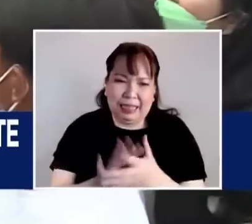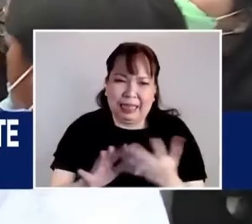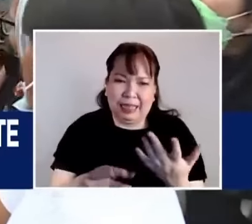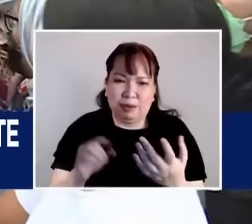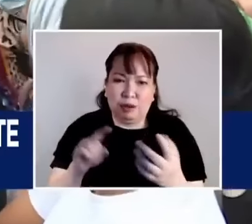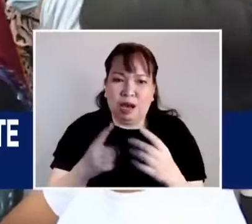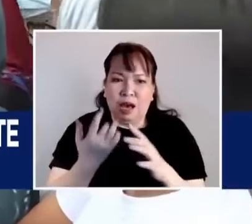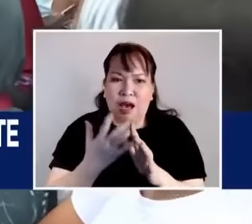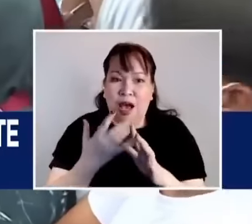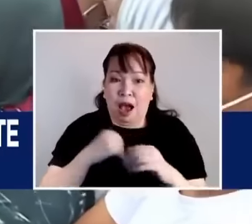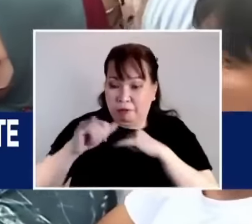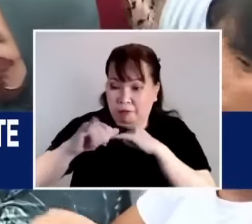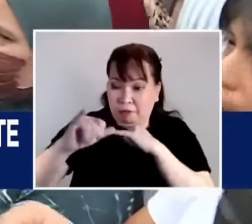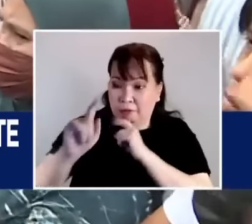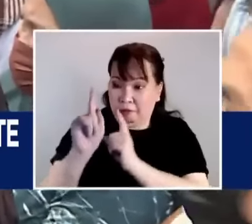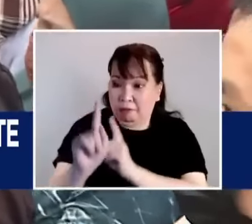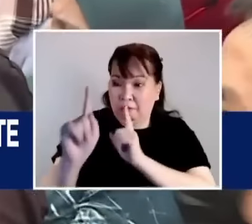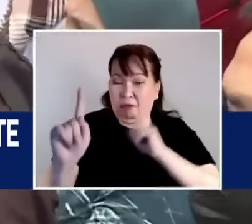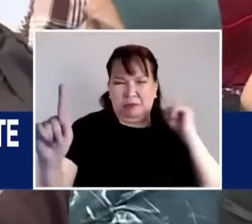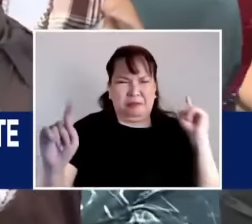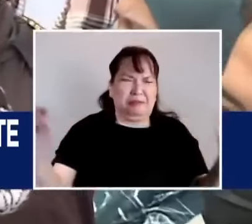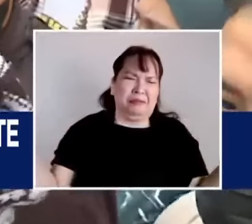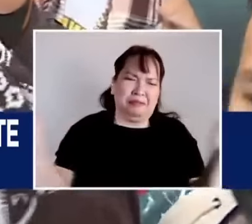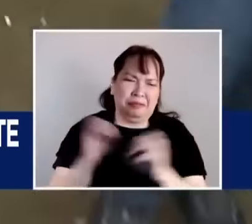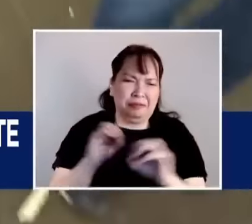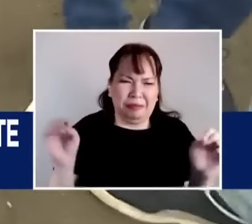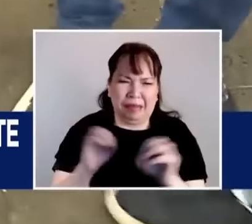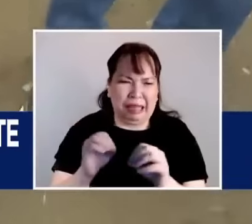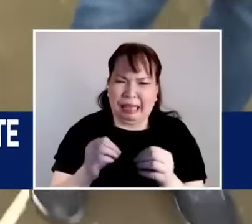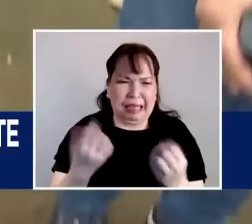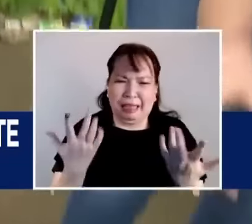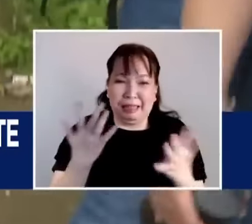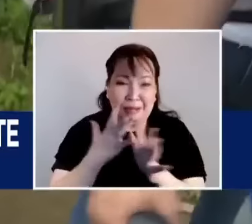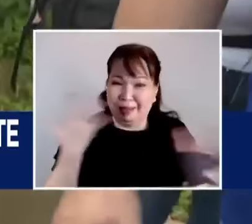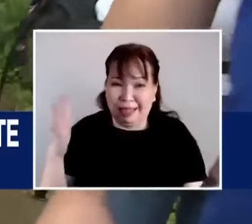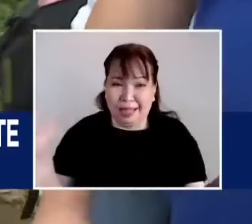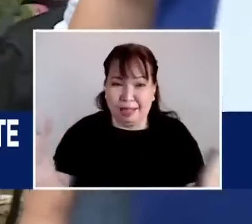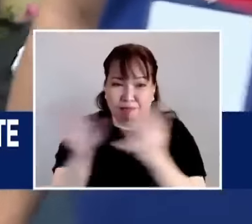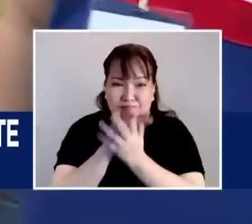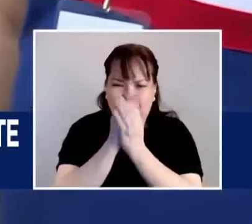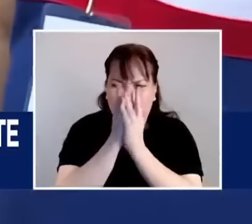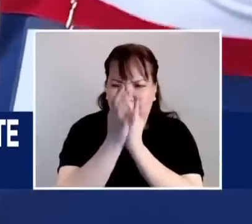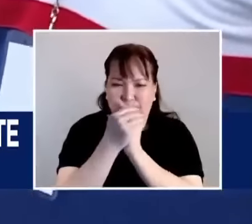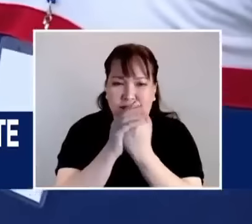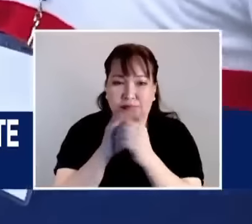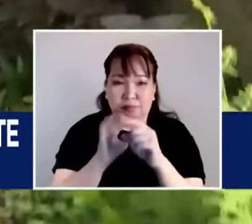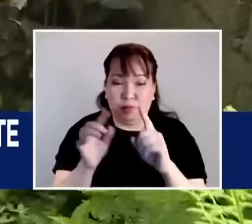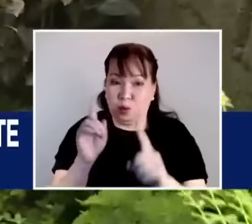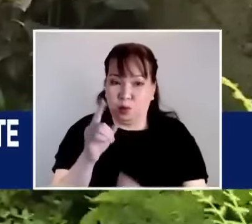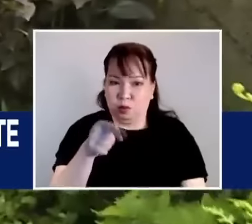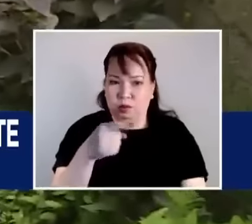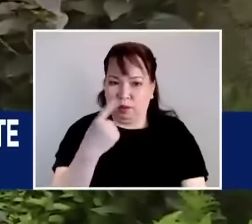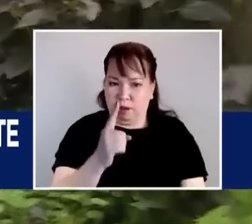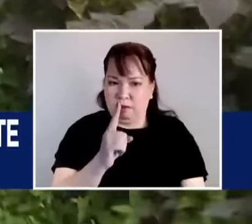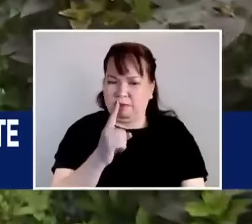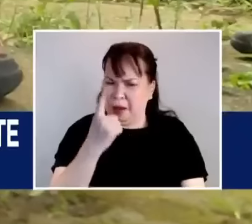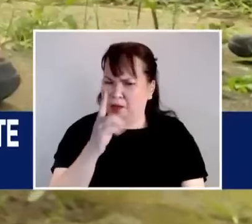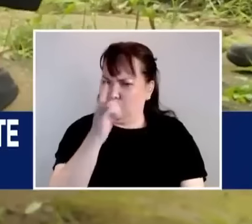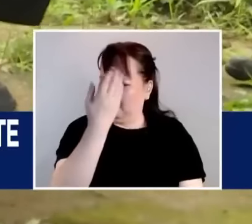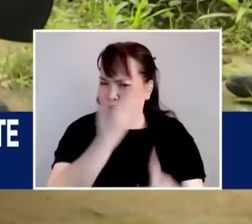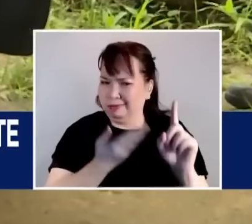1 metrong layo sa pila dahil wala nang nangyaring pila. Pero sa gitna nito tumindig si Alisa at nagtsaga